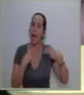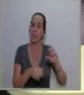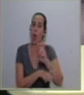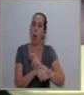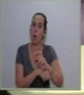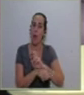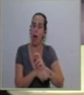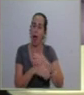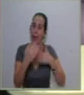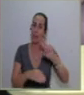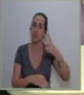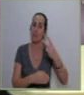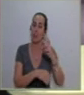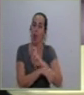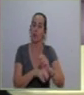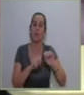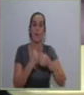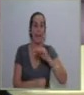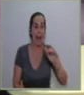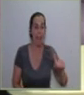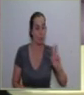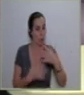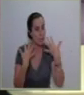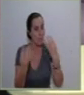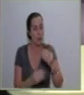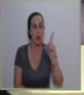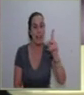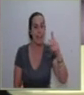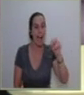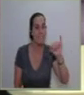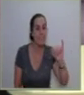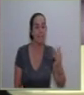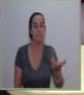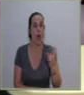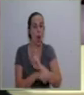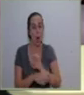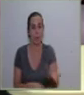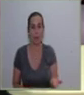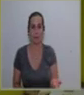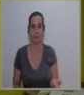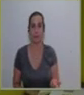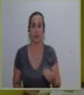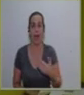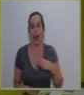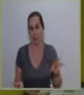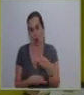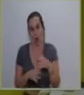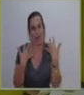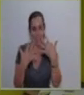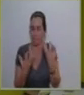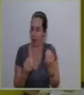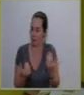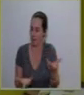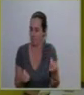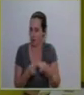העונה, החלק השני של העונה ששובר גלים? את יכולה לחשוף משהו על דפני, על העונה? אני לא יכולה לחשוף הרבה